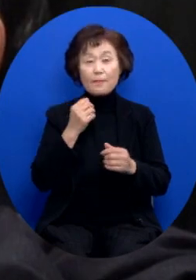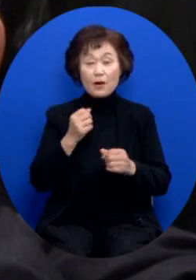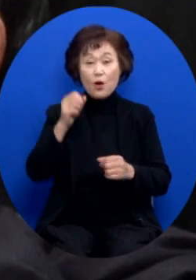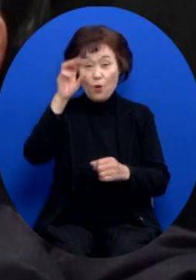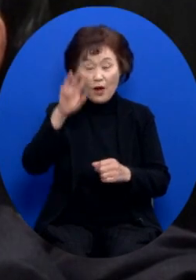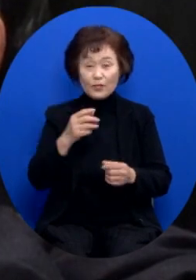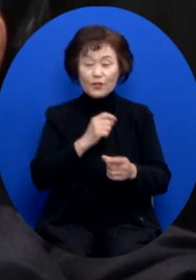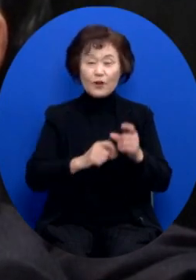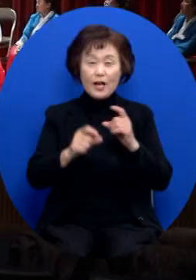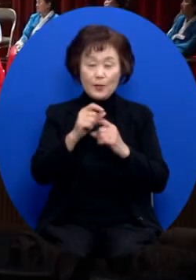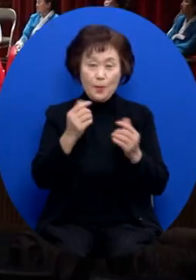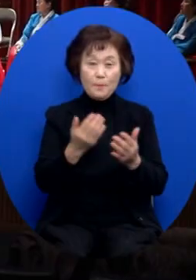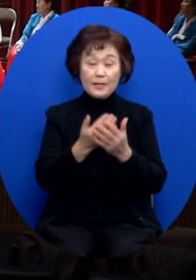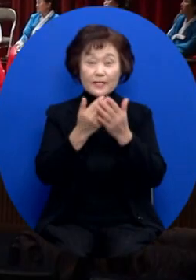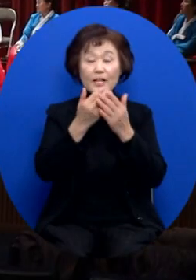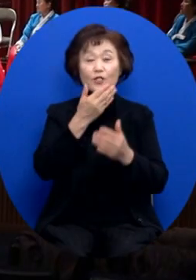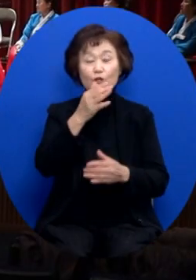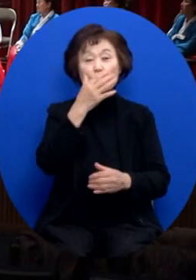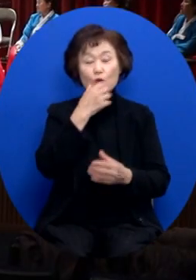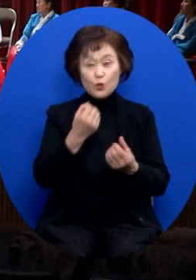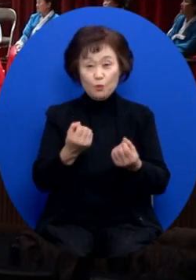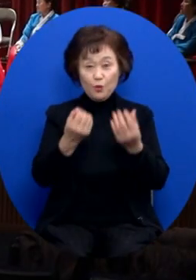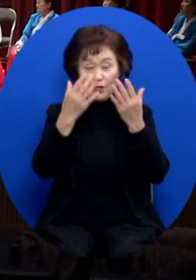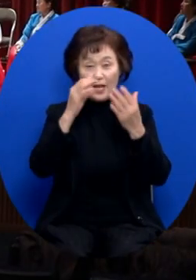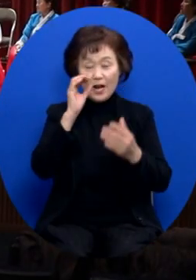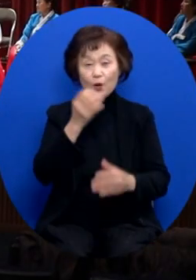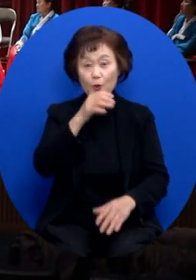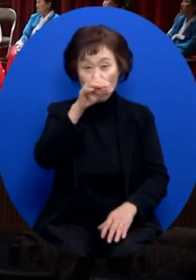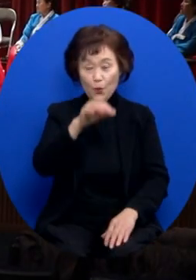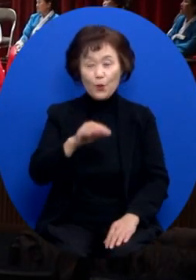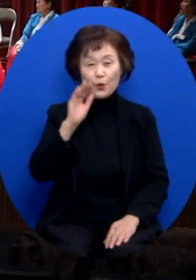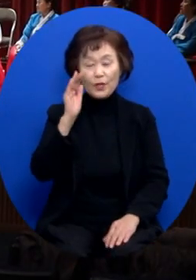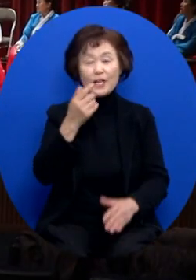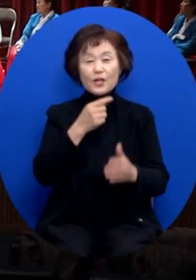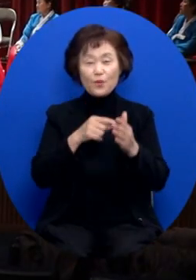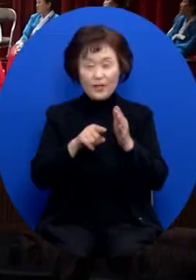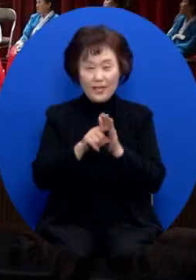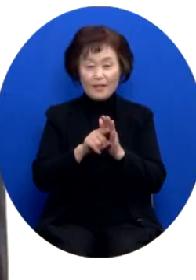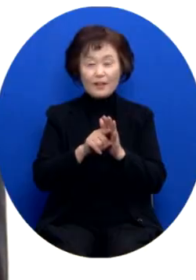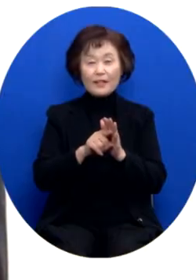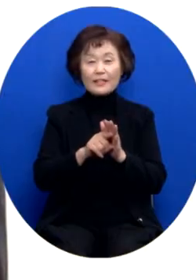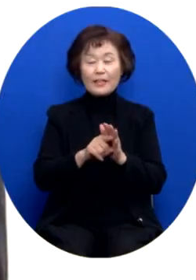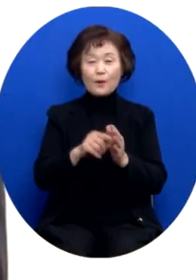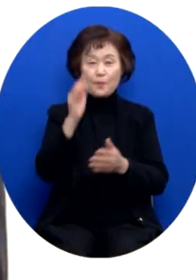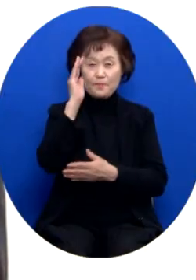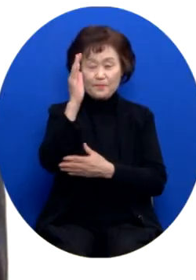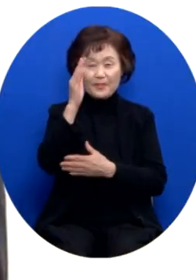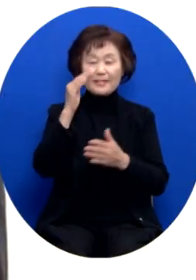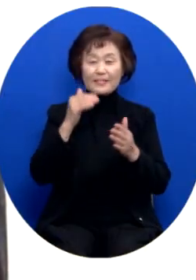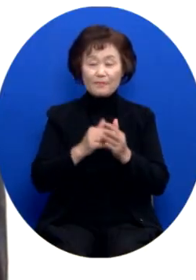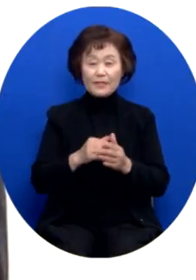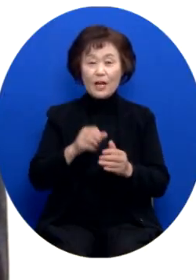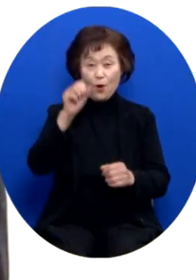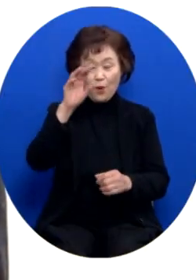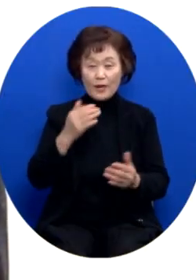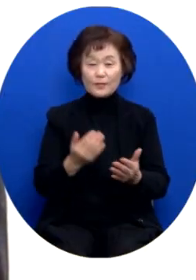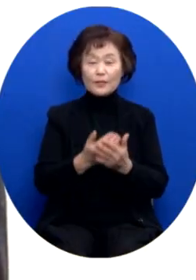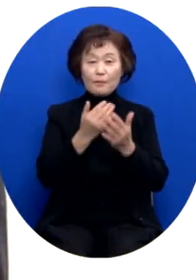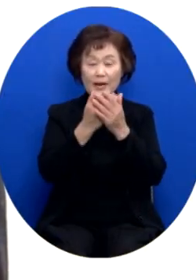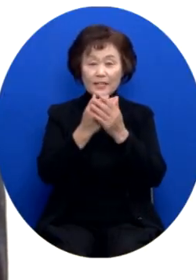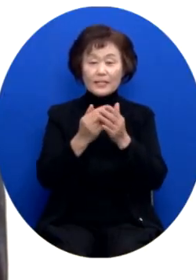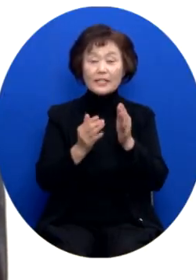발전하고 축복된 성지가 될수 있도록 마음을 다하자고 말씀을 전했습니다. 이어 국가와 광주의 발전,